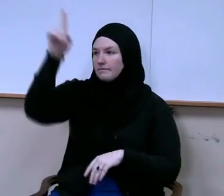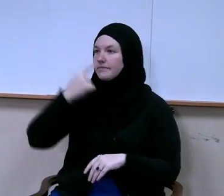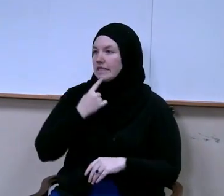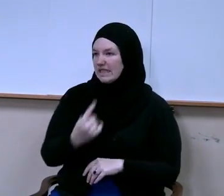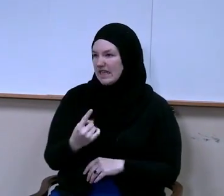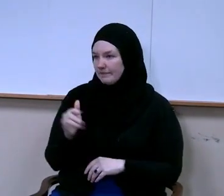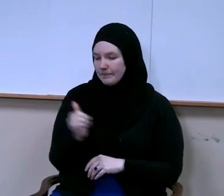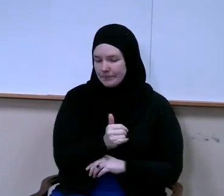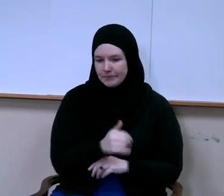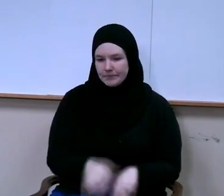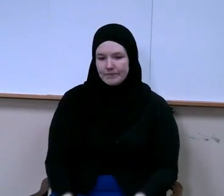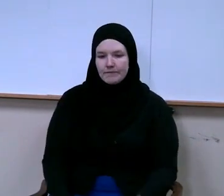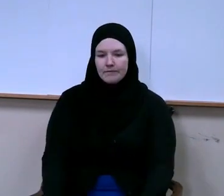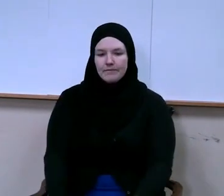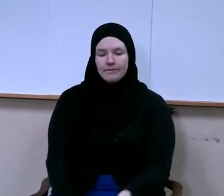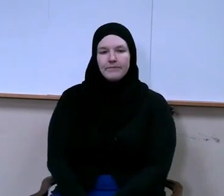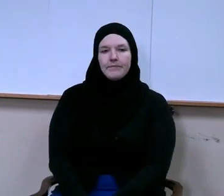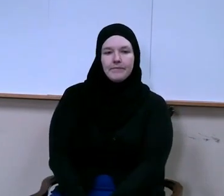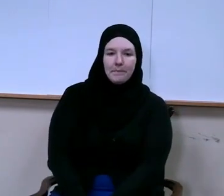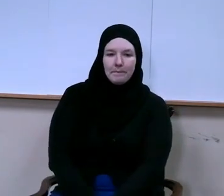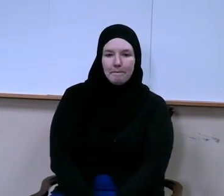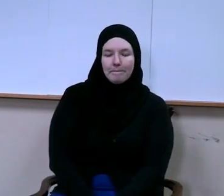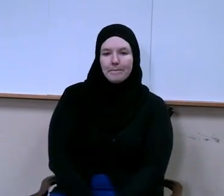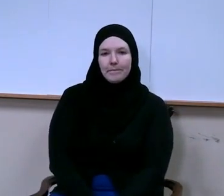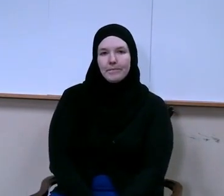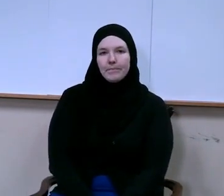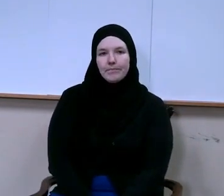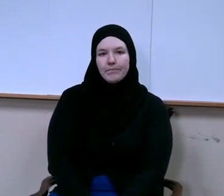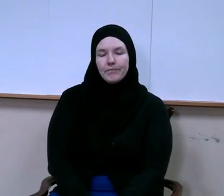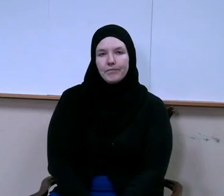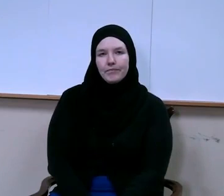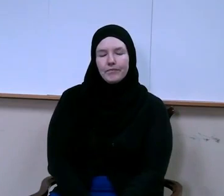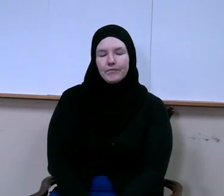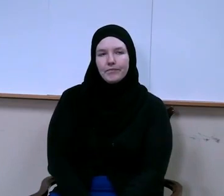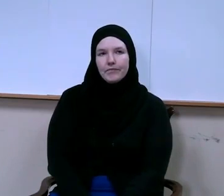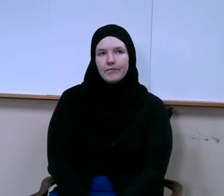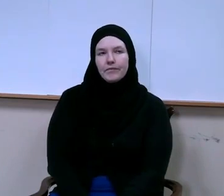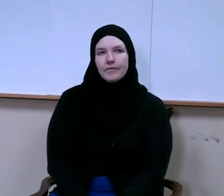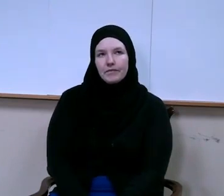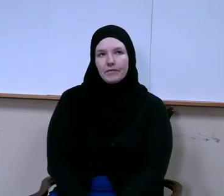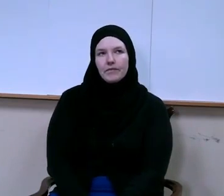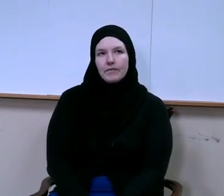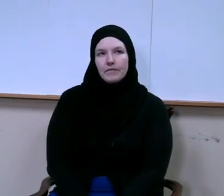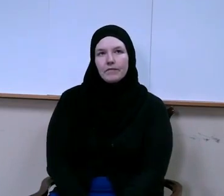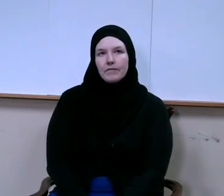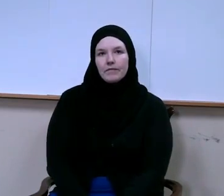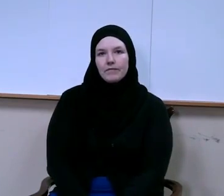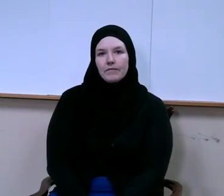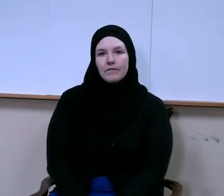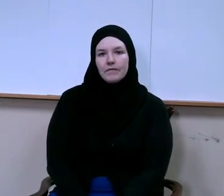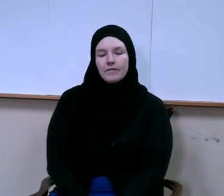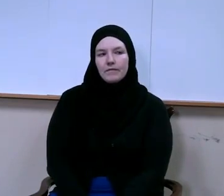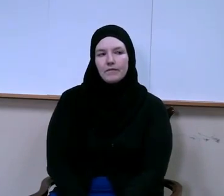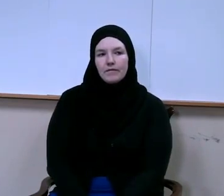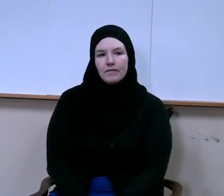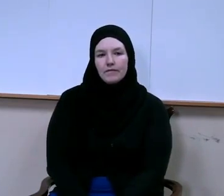لو تتقوا الله حق تقاته لرزقكم كما يرزق لو توكلتم على الله حق